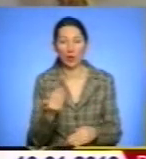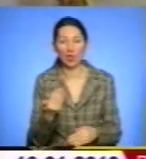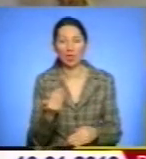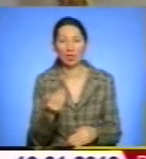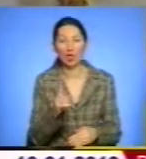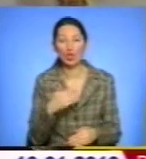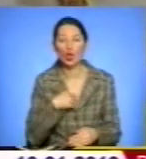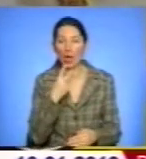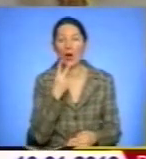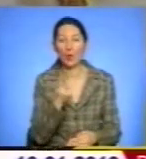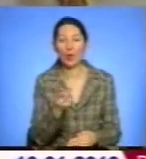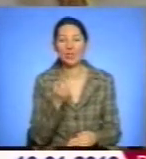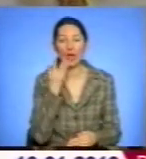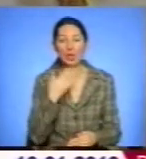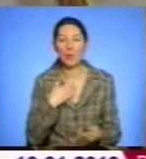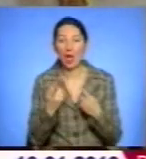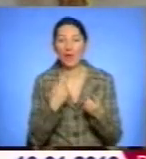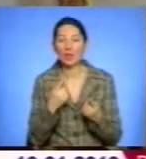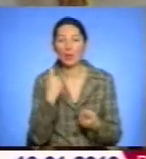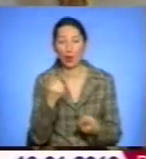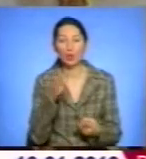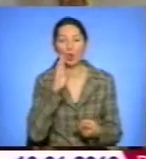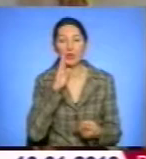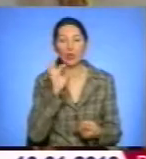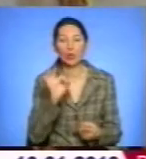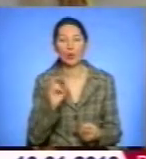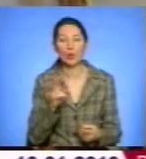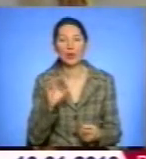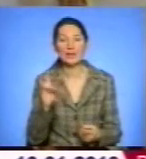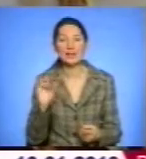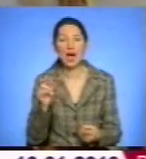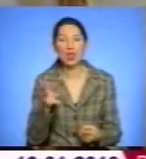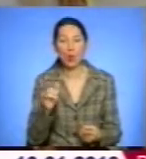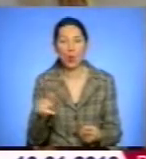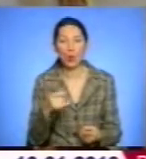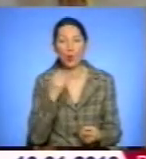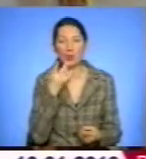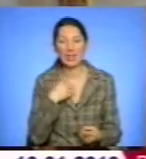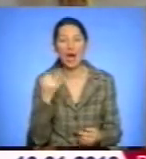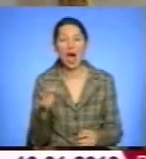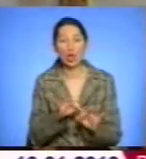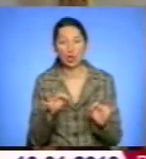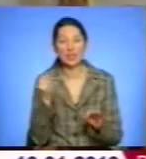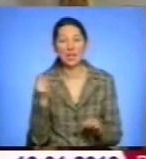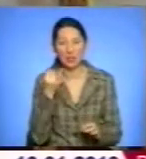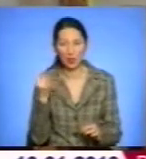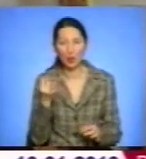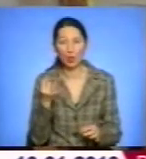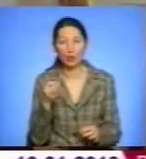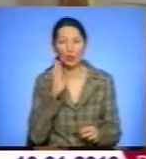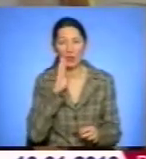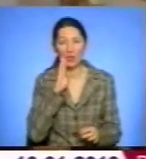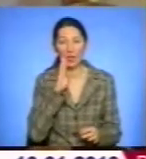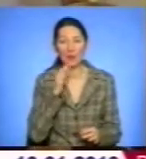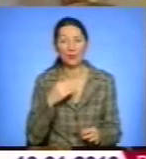що я побачила, коли ми говорили про одну дівчинку Оксанку, коли я розказала історію Оксанки, мене